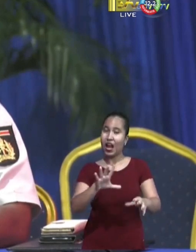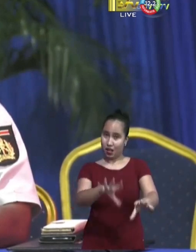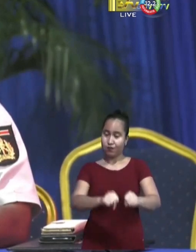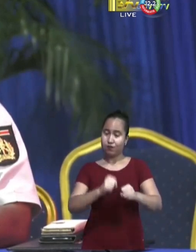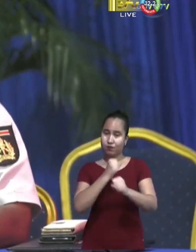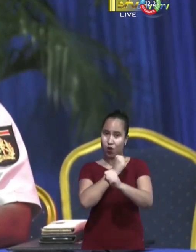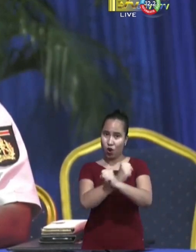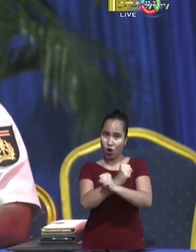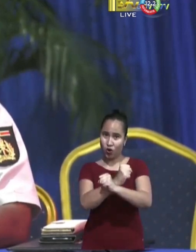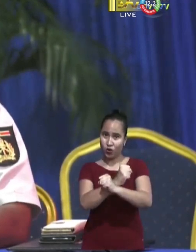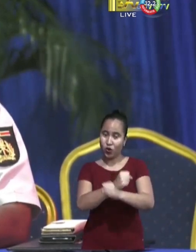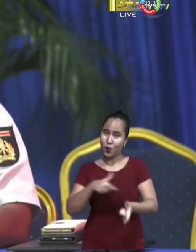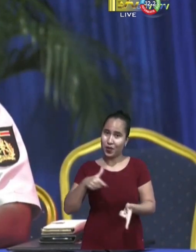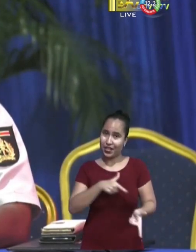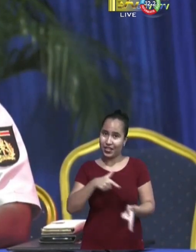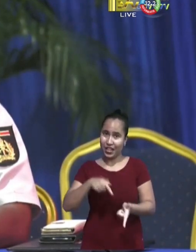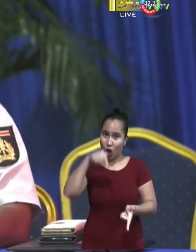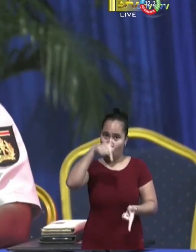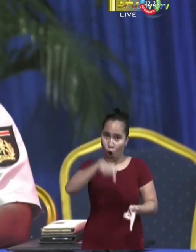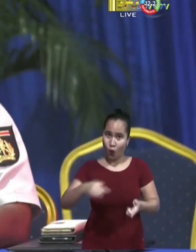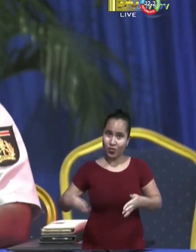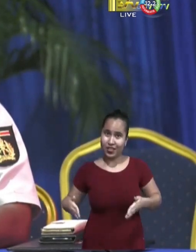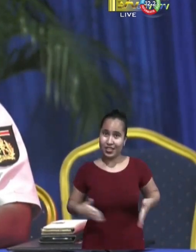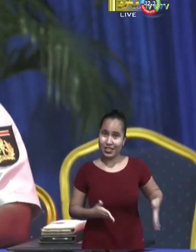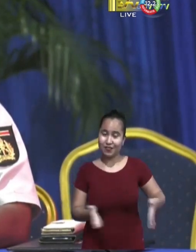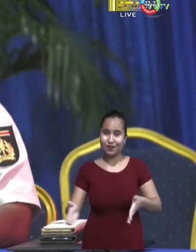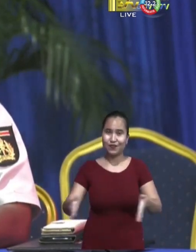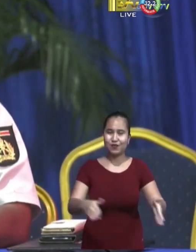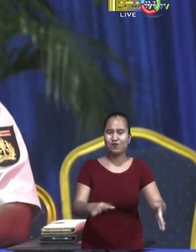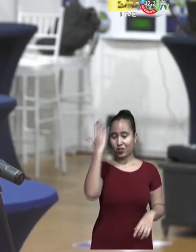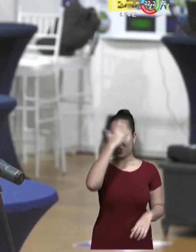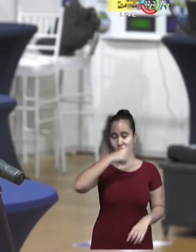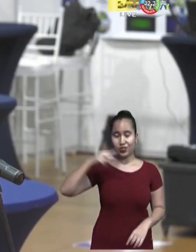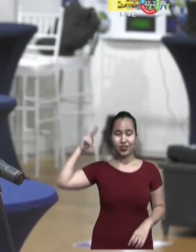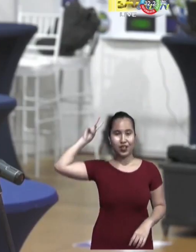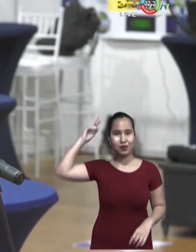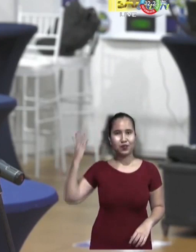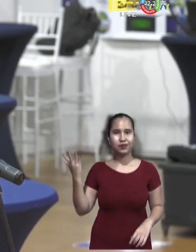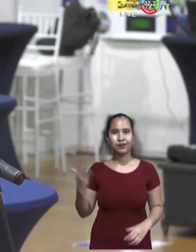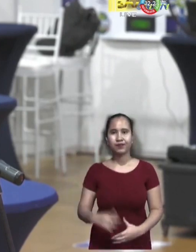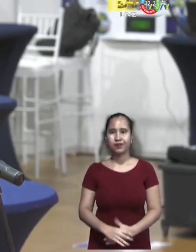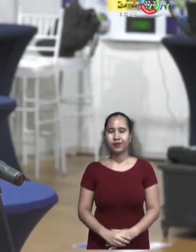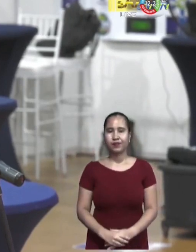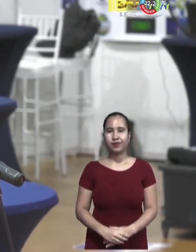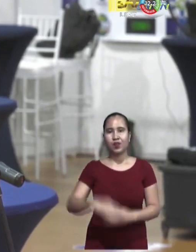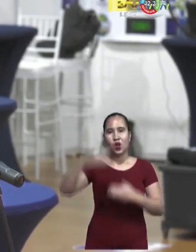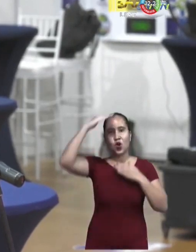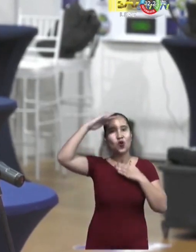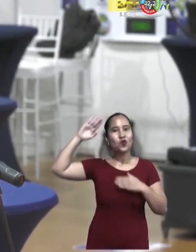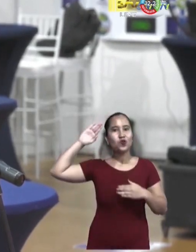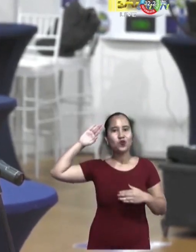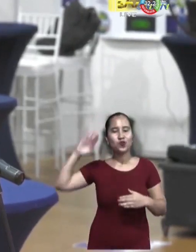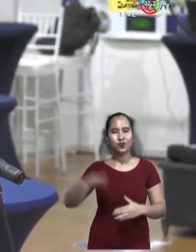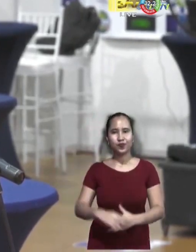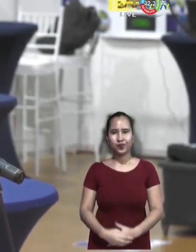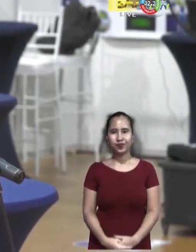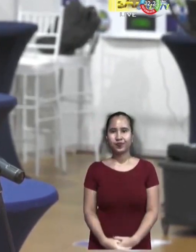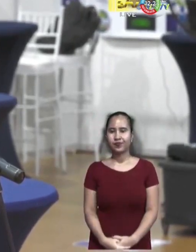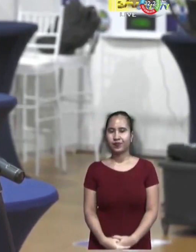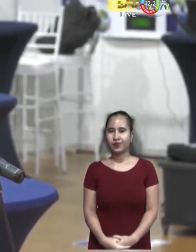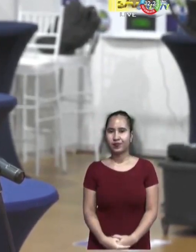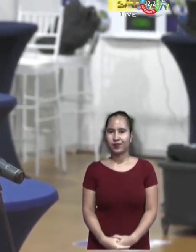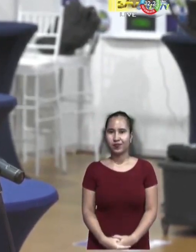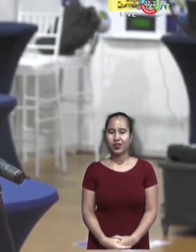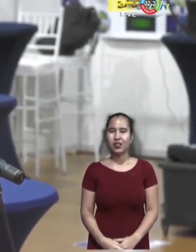teruggehaald. Alle repatrianten zijn in verplichte overheidsquarantaine geplaatst en zijn voor minimaal 14 dagen onder